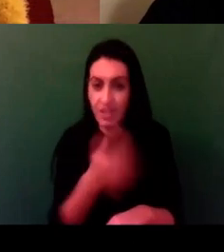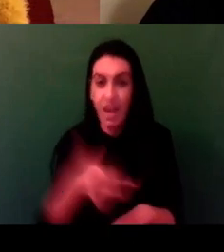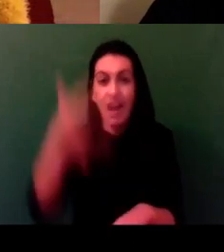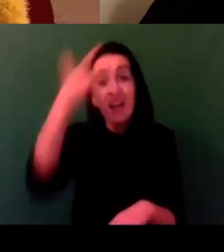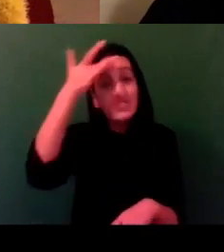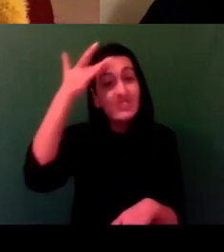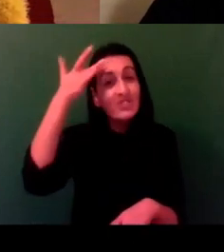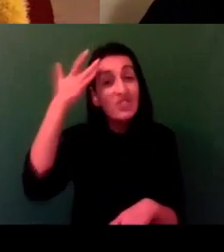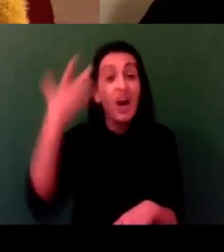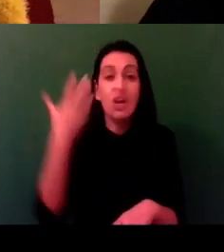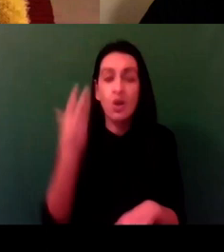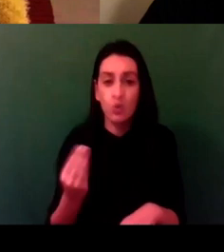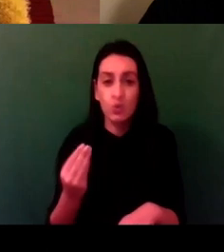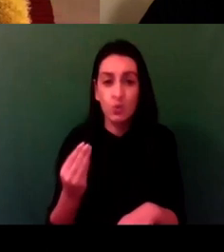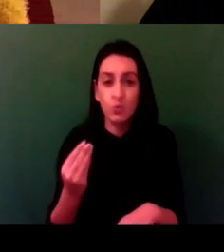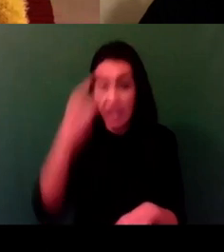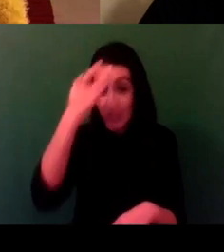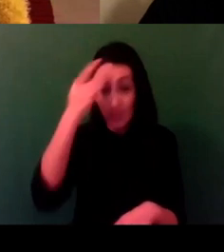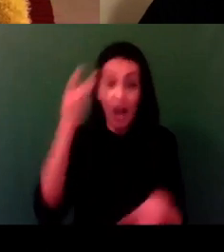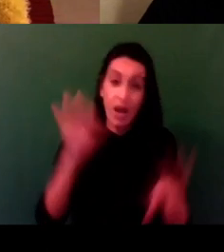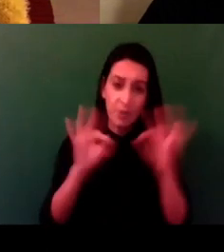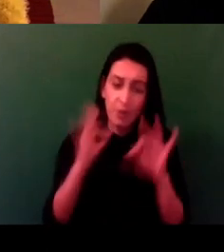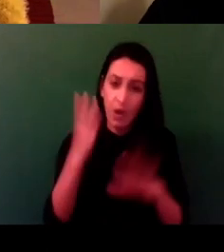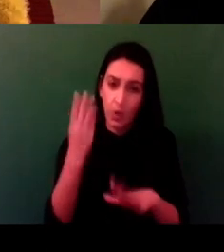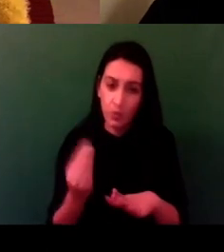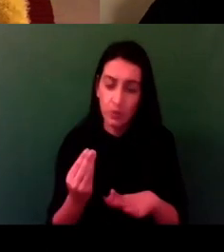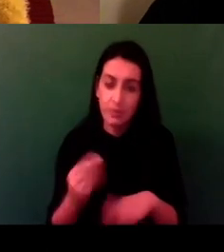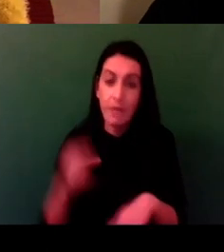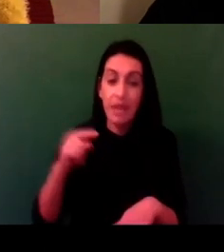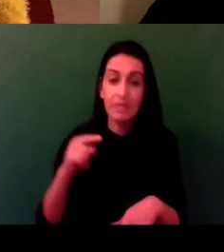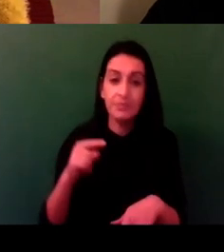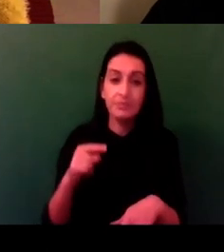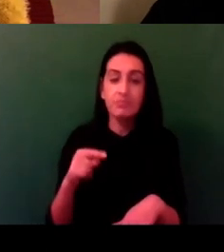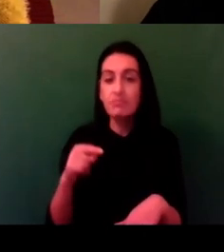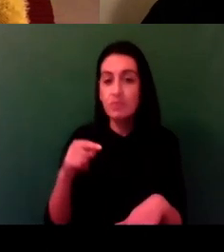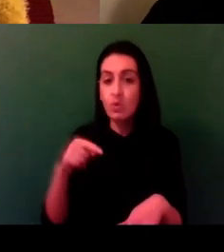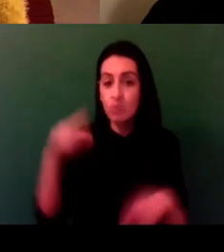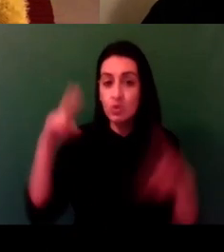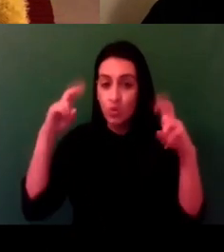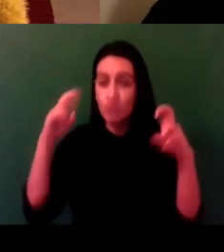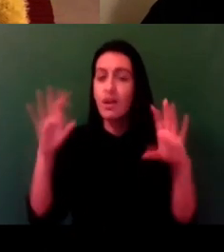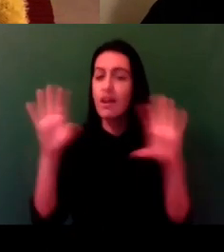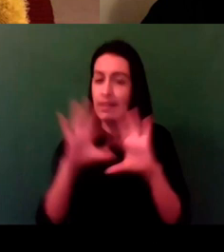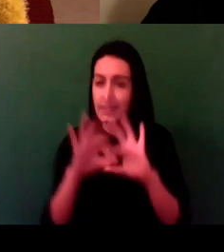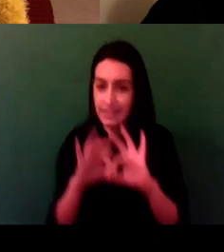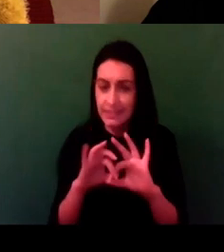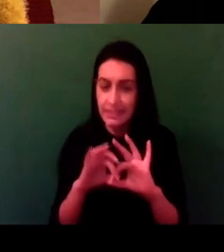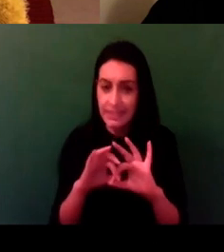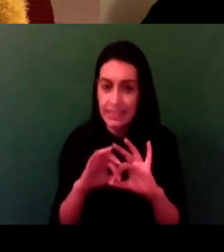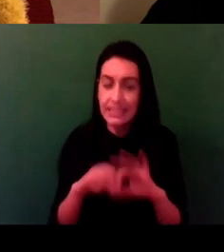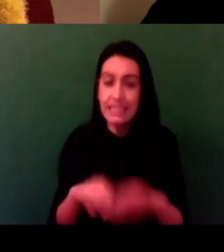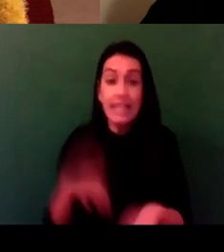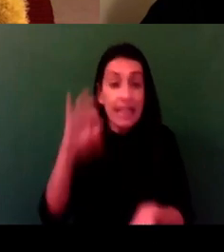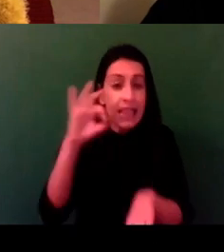Bilginin doğasına aykırı. Dolayısıyla ben bunların konuşulabileceği zamanın şimdi olduğunu düşünüyorum. Bunu erteleyemeyiz. Bu sorunu